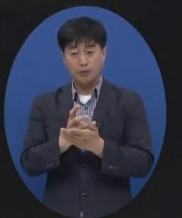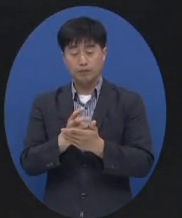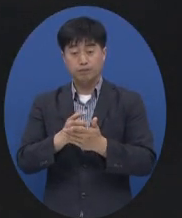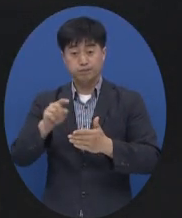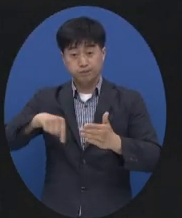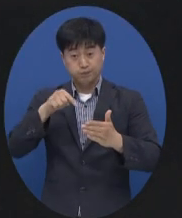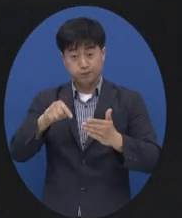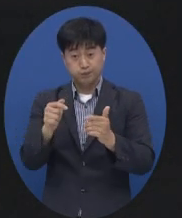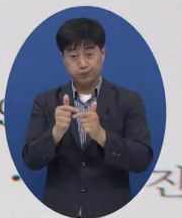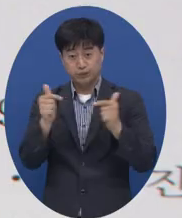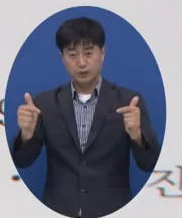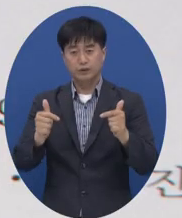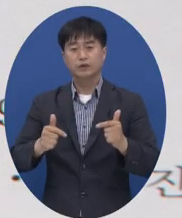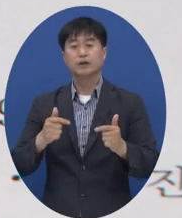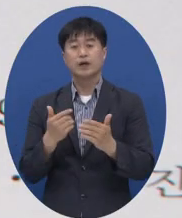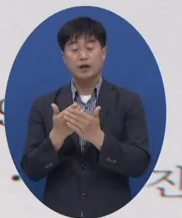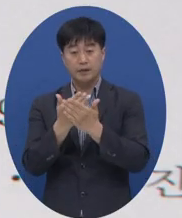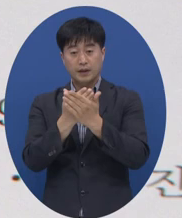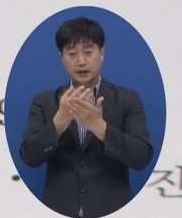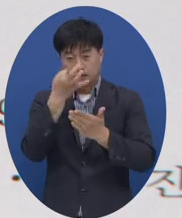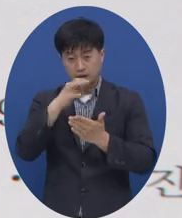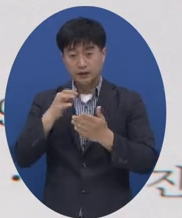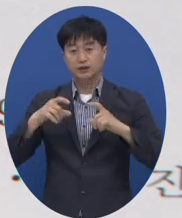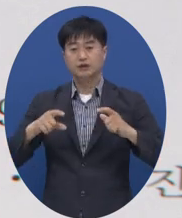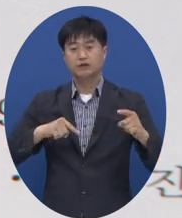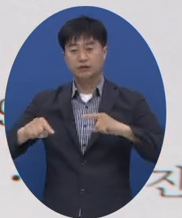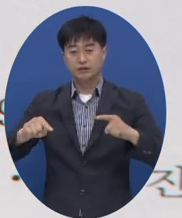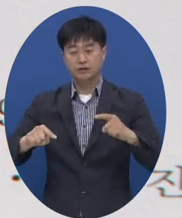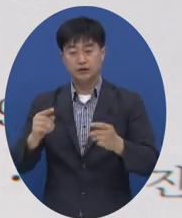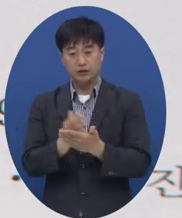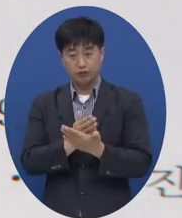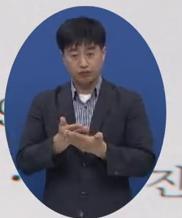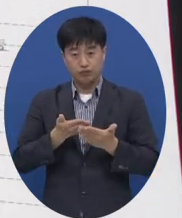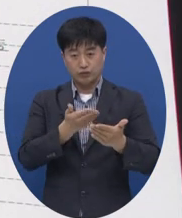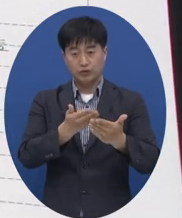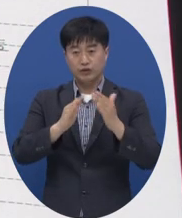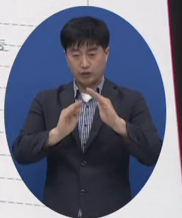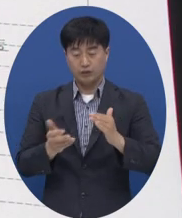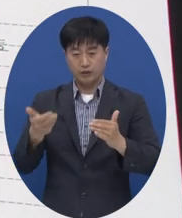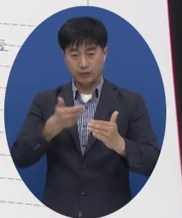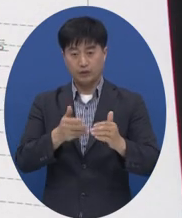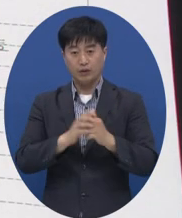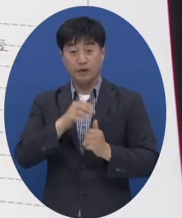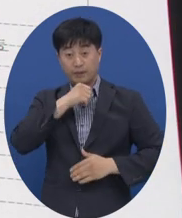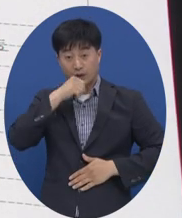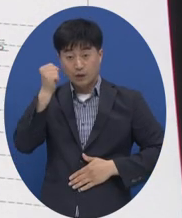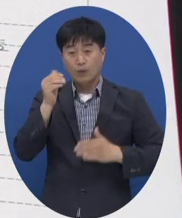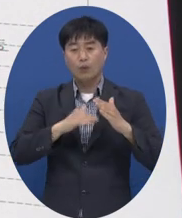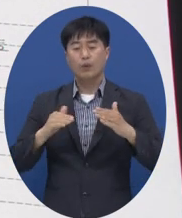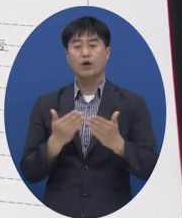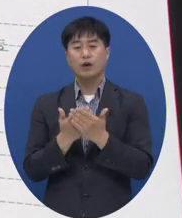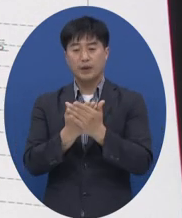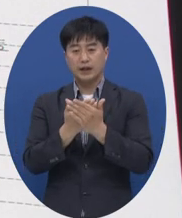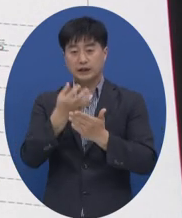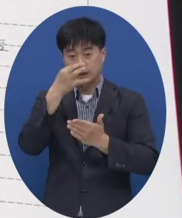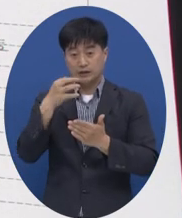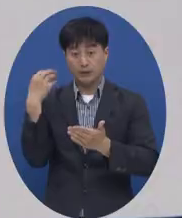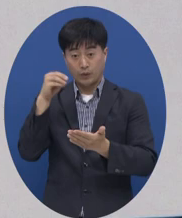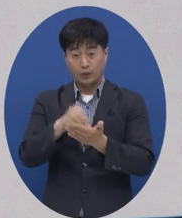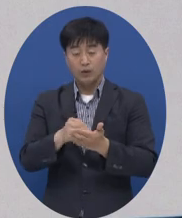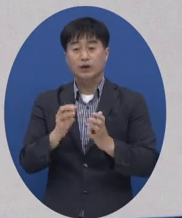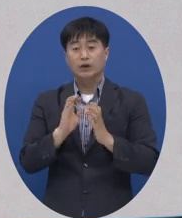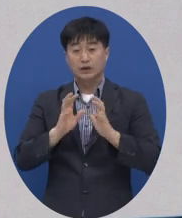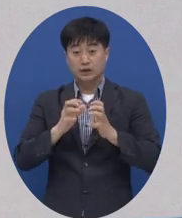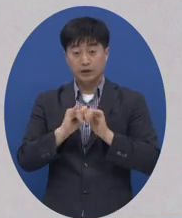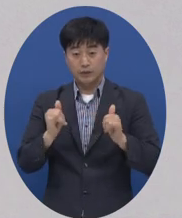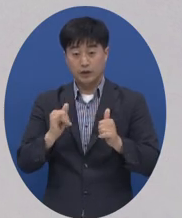개발이익을 광역 짜지 단체에도 배분하는 내용이 담겼습니다 손과 되면 00 개발이익을 환수에 국민들에게